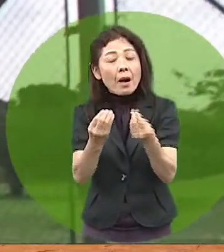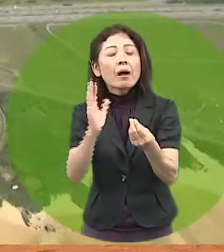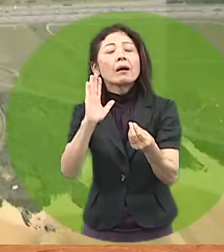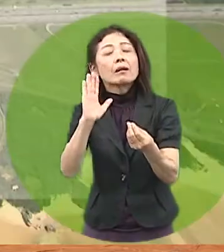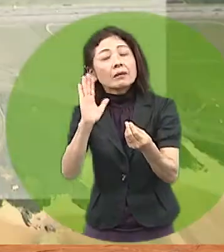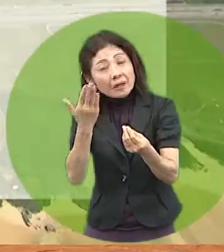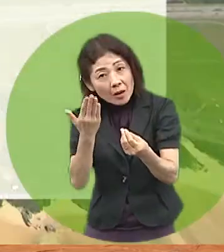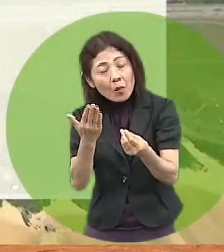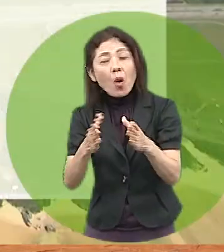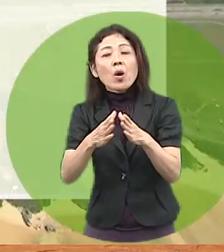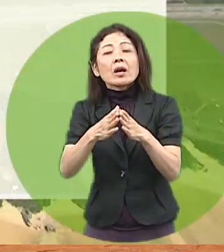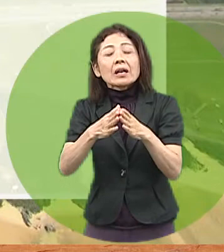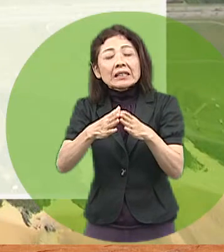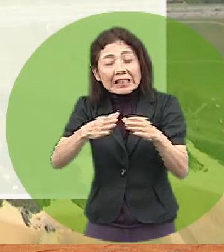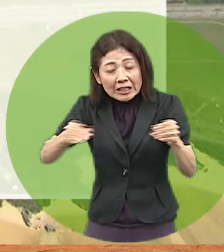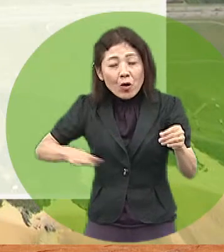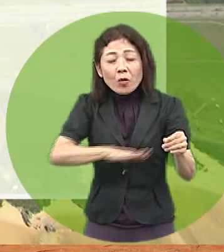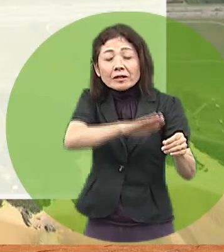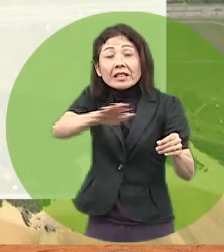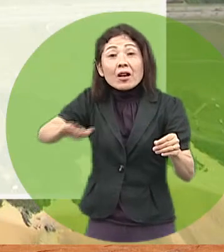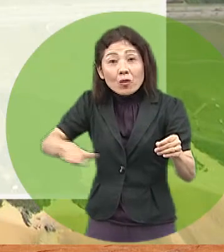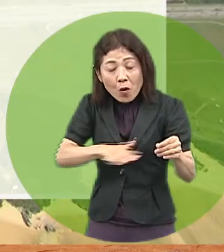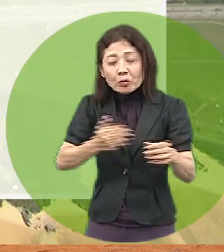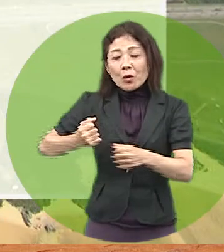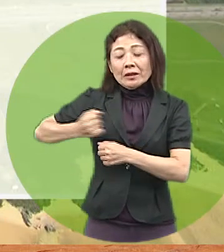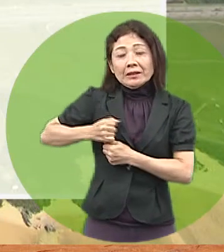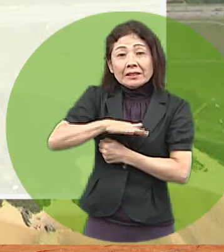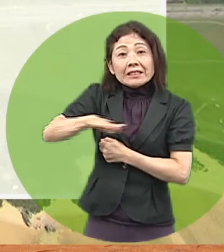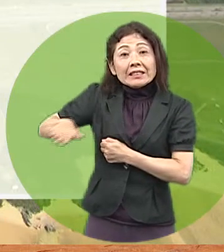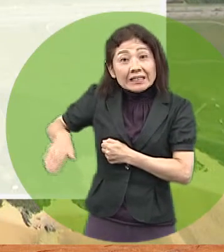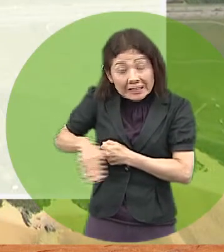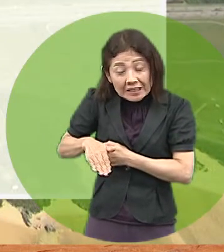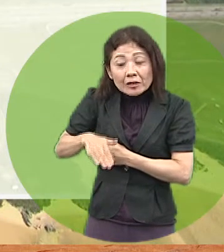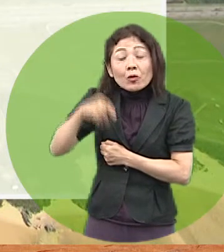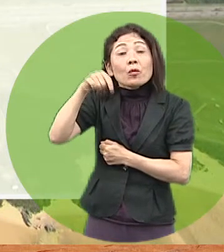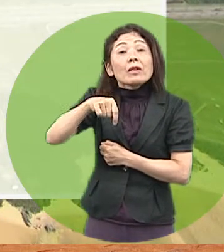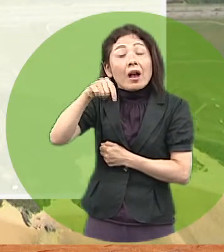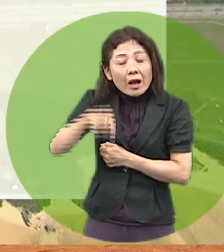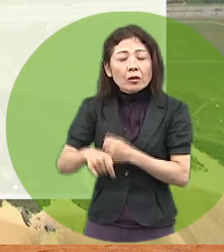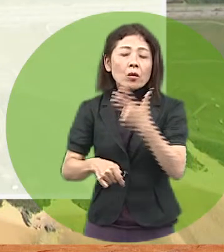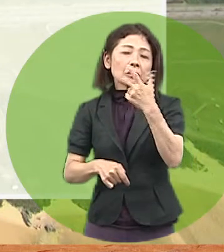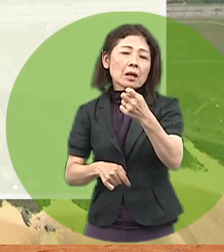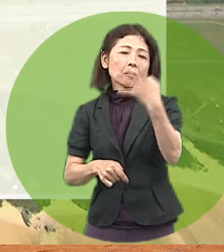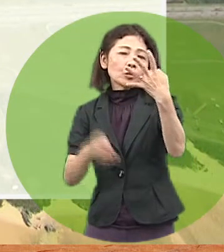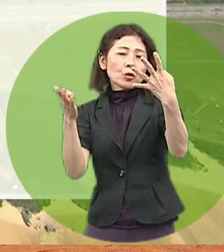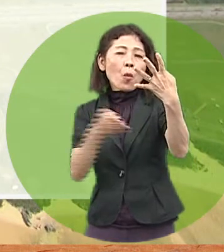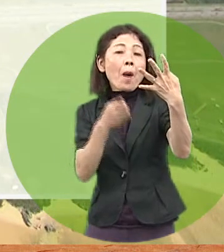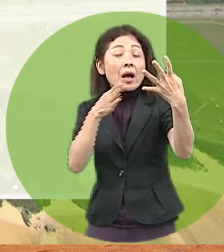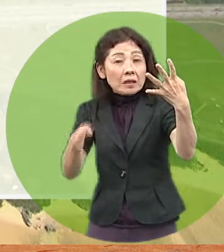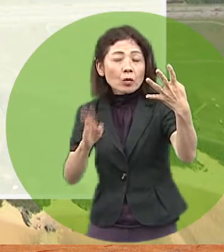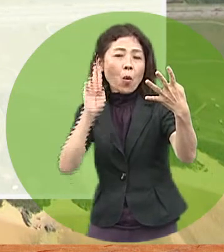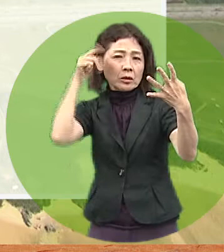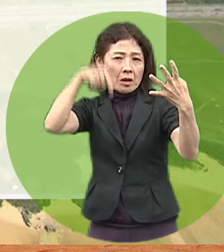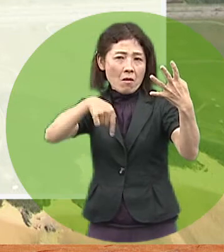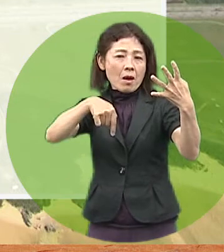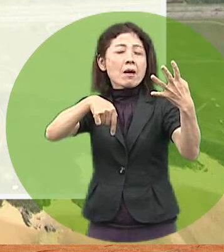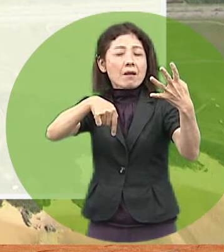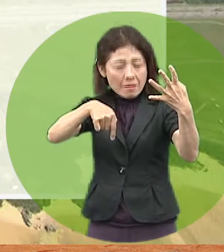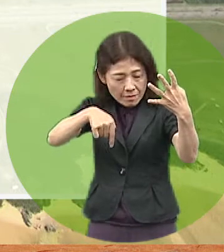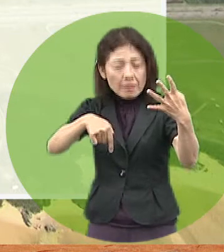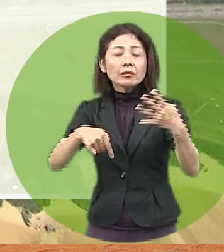も日本全国の在日米軍専用施設のうちおよそ74%が沖縄に集中